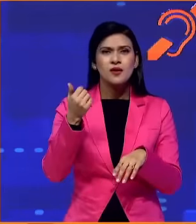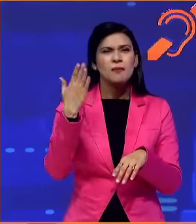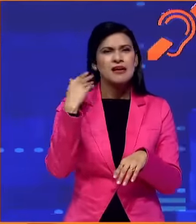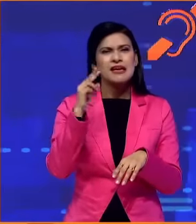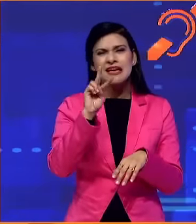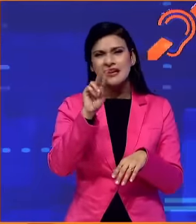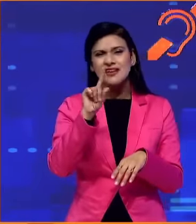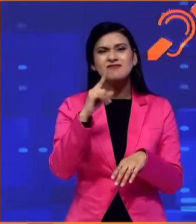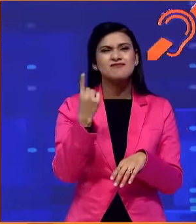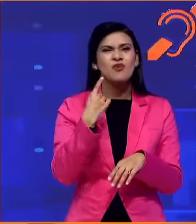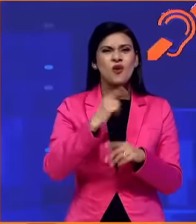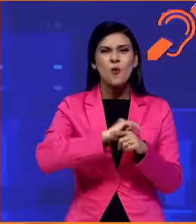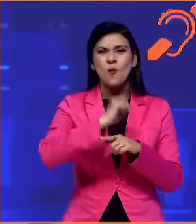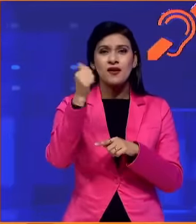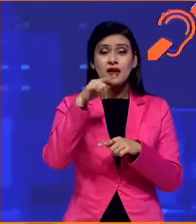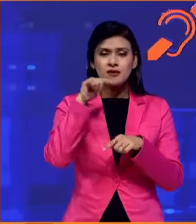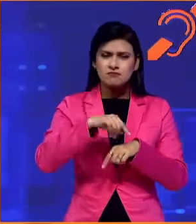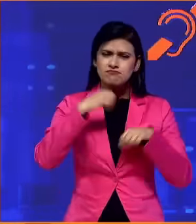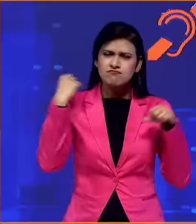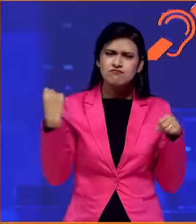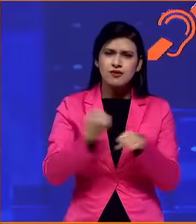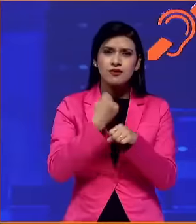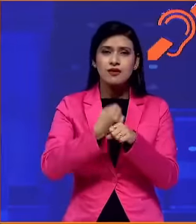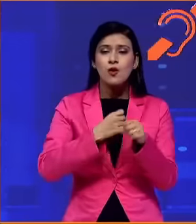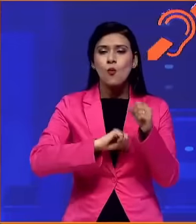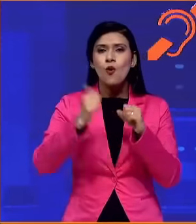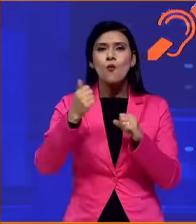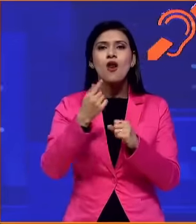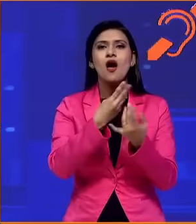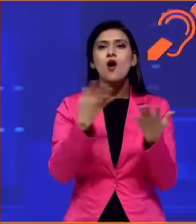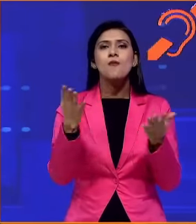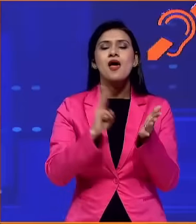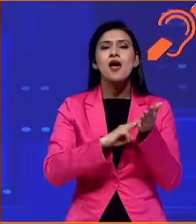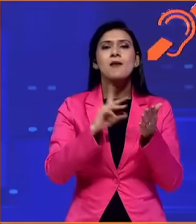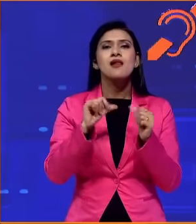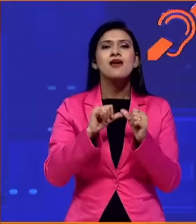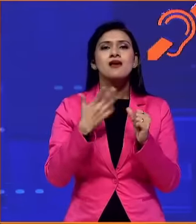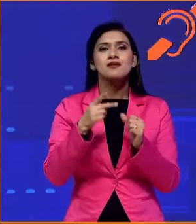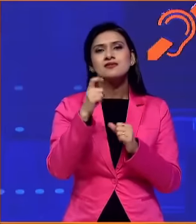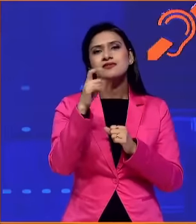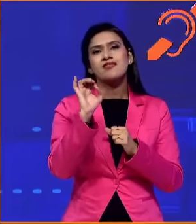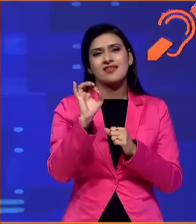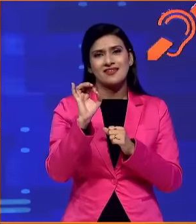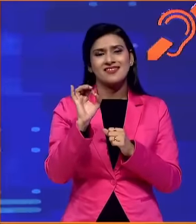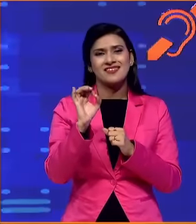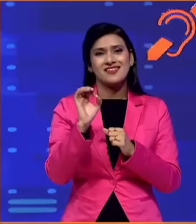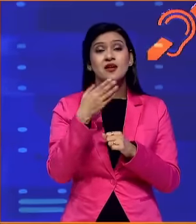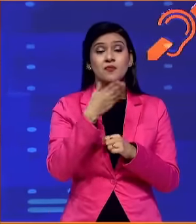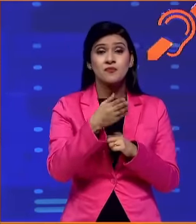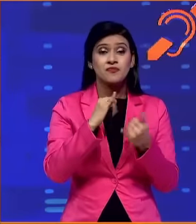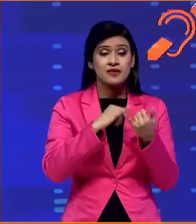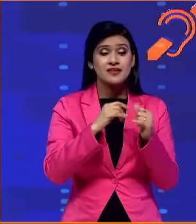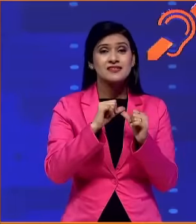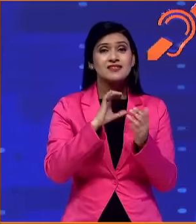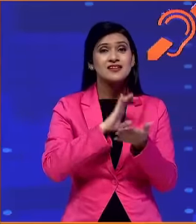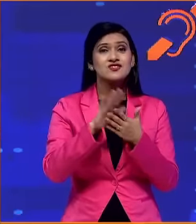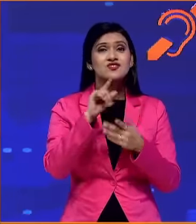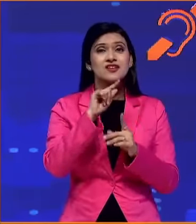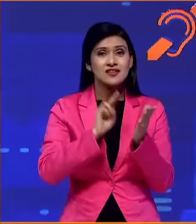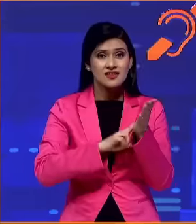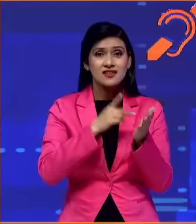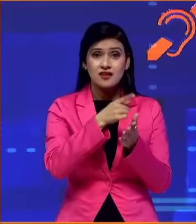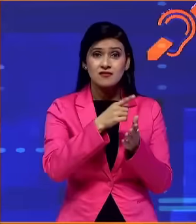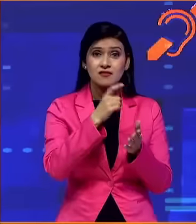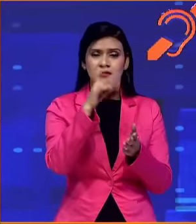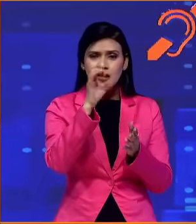थे ,इसलिएहमनेकड़ीमेहनतकीऔरइसीवजहसेहमें परिणाममिले। लेकिनउन70विधायकोंमेंसचिनपायलट भीजीतगए,जिनकेबारेमेंमुख्यमंत्रीने कहाथाकिवह